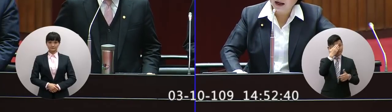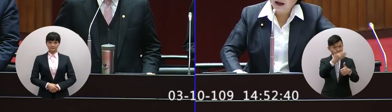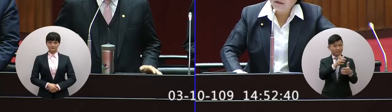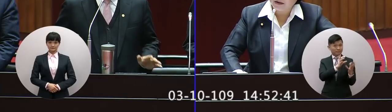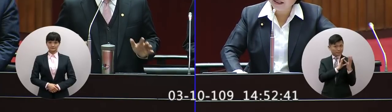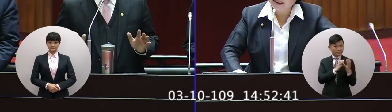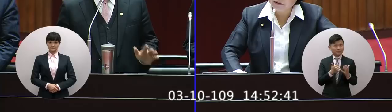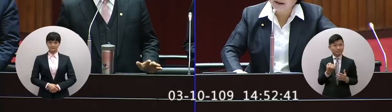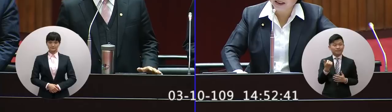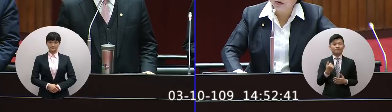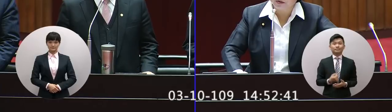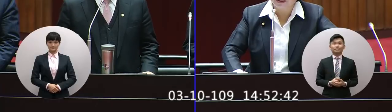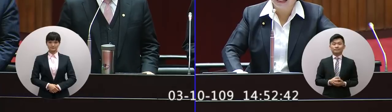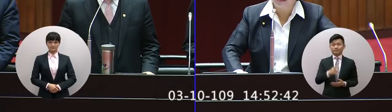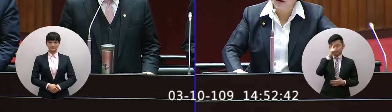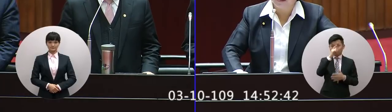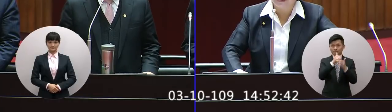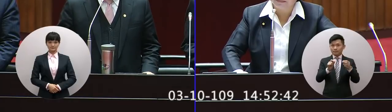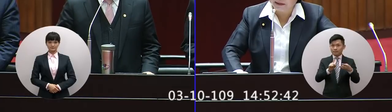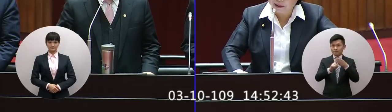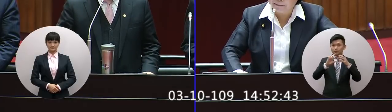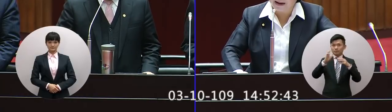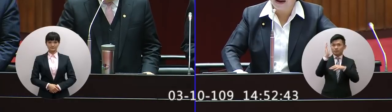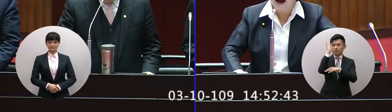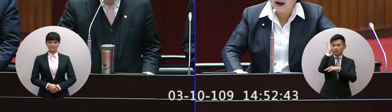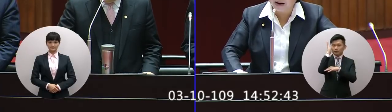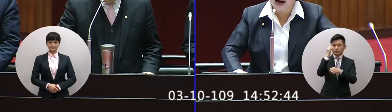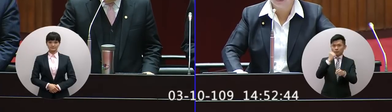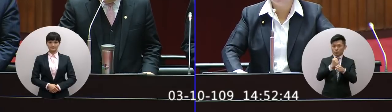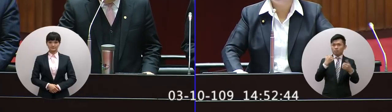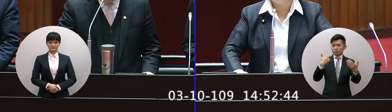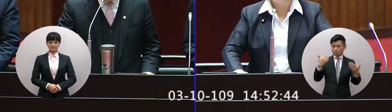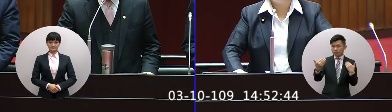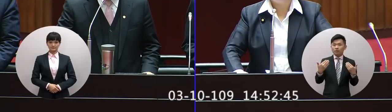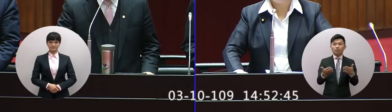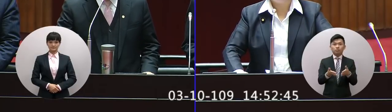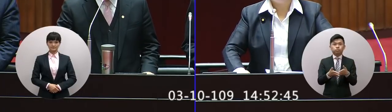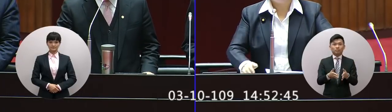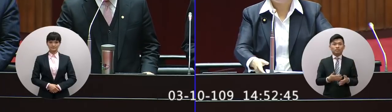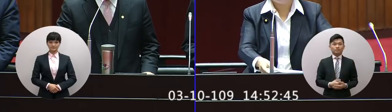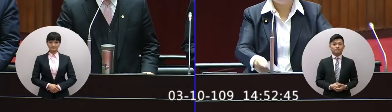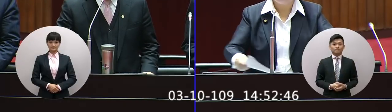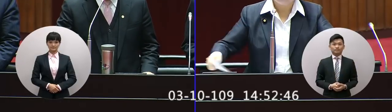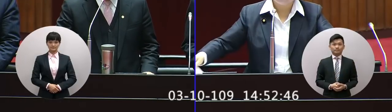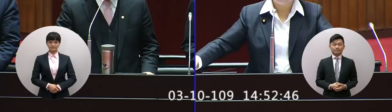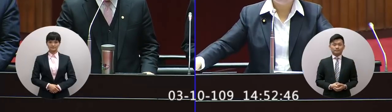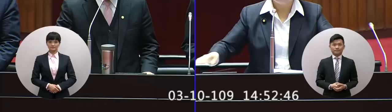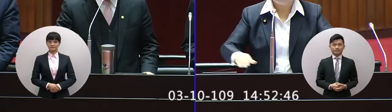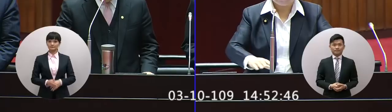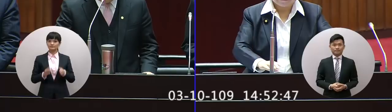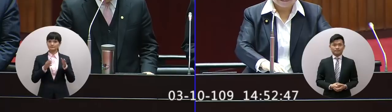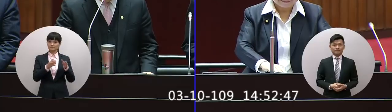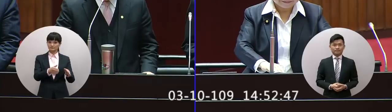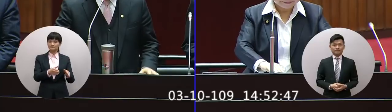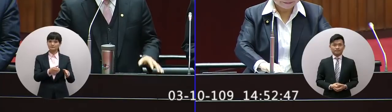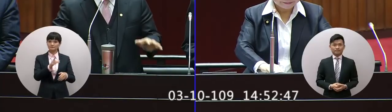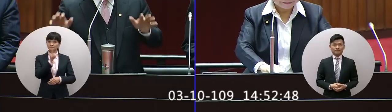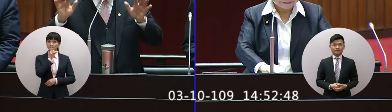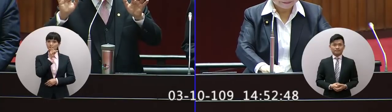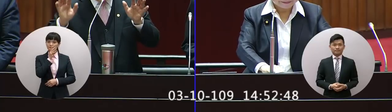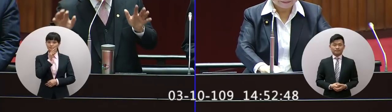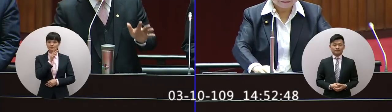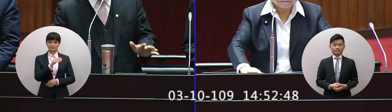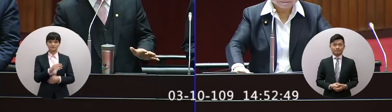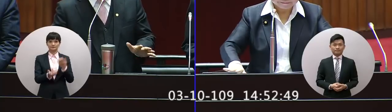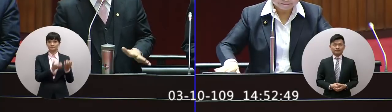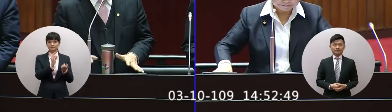吗？我们希望民主国家的作为是明明白白，好吗？ 会。就台中中火，我